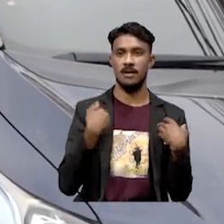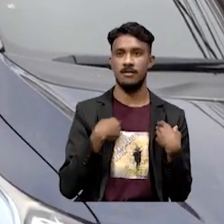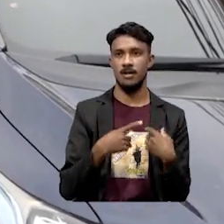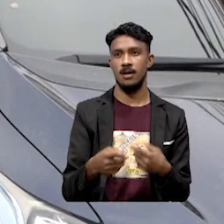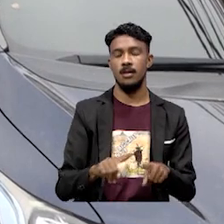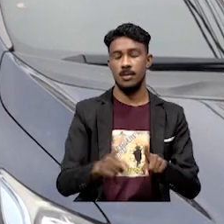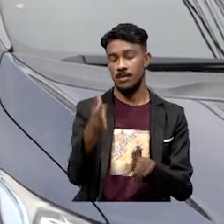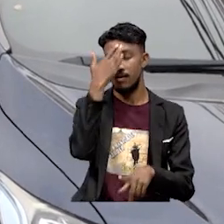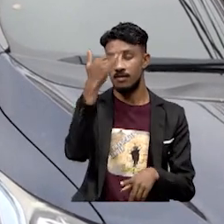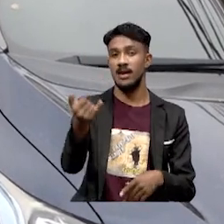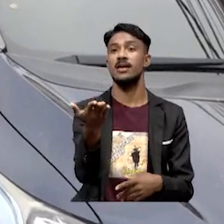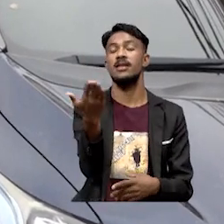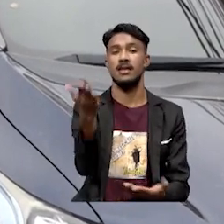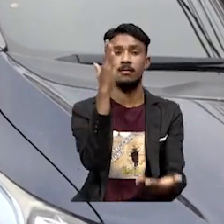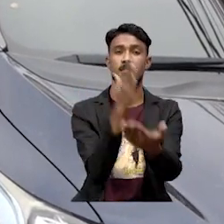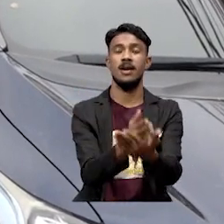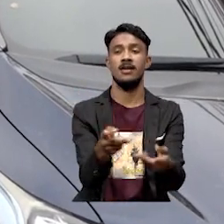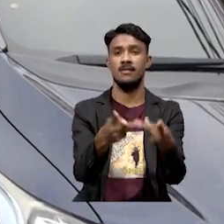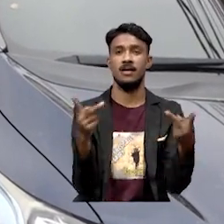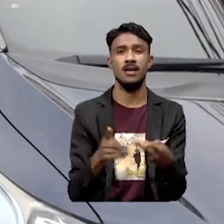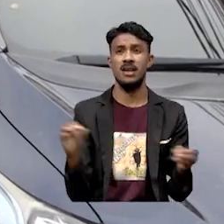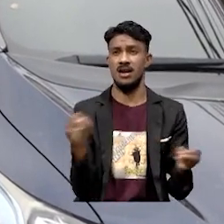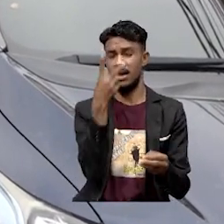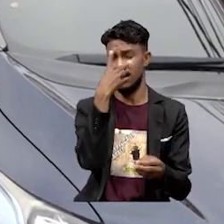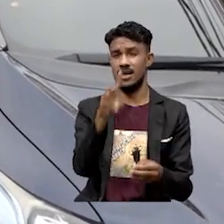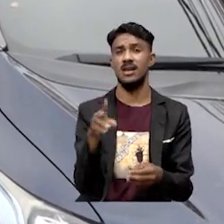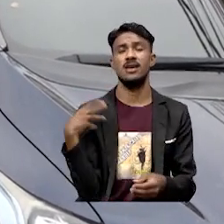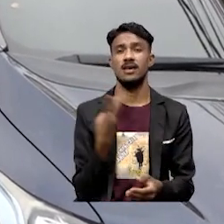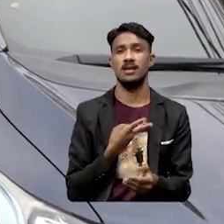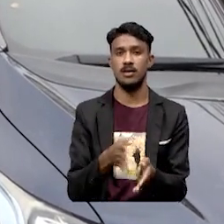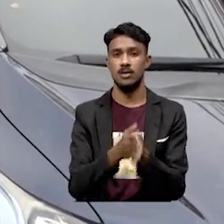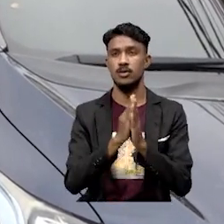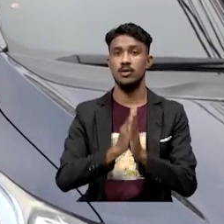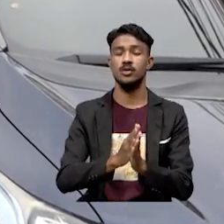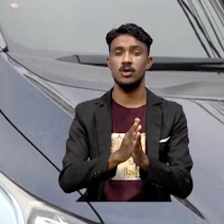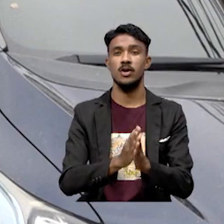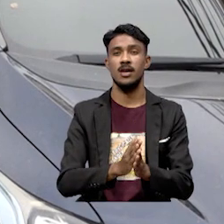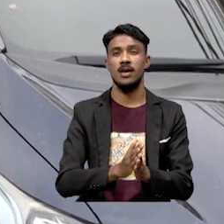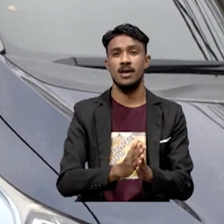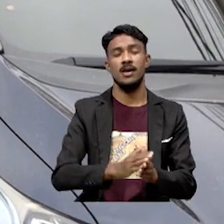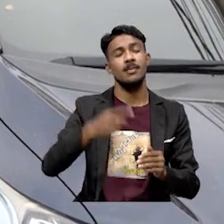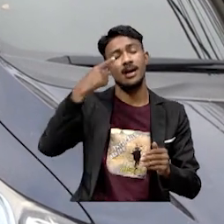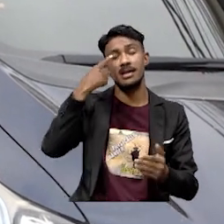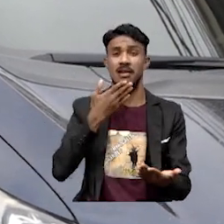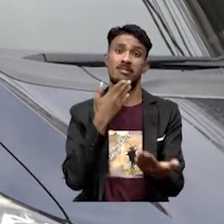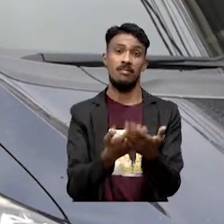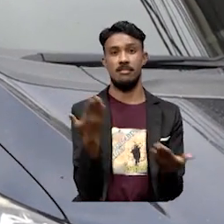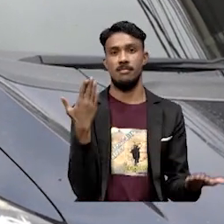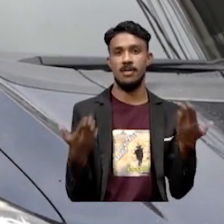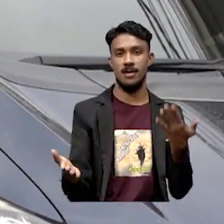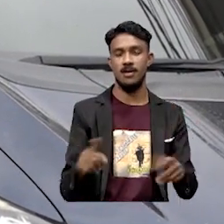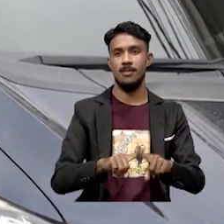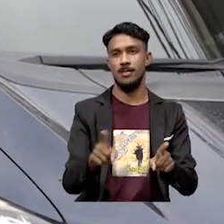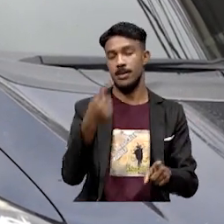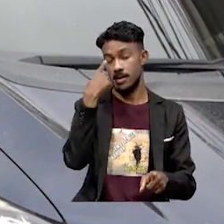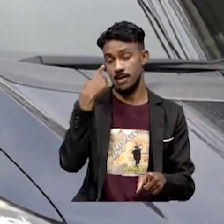para eleten dia lahare lahare tahu itu usu kita matan mo kondisi sama matannya dia kalah ni ada matan dia